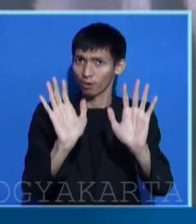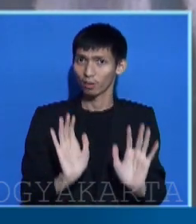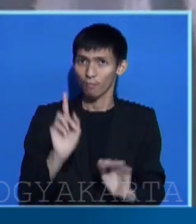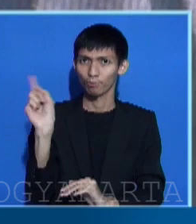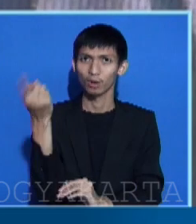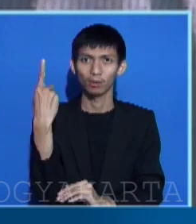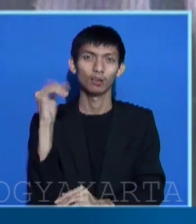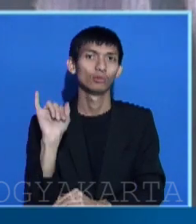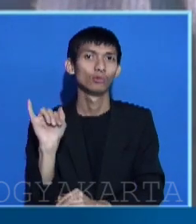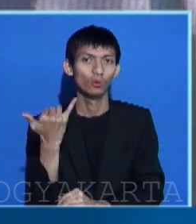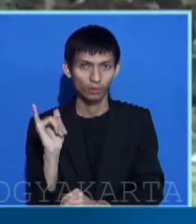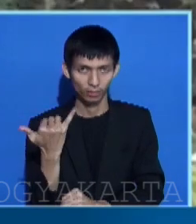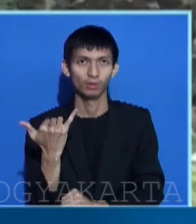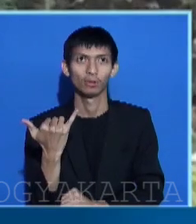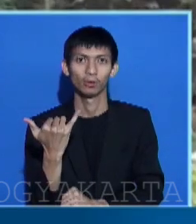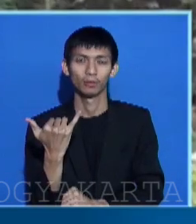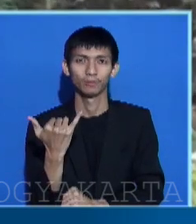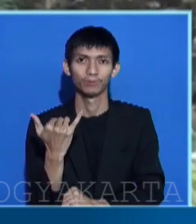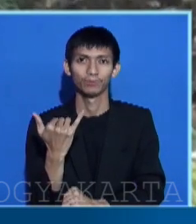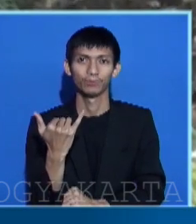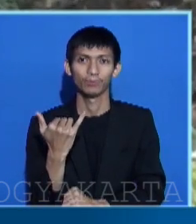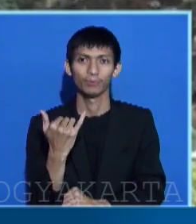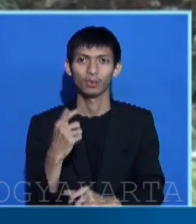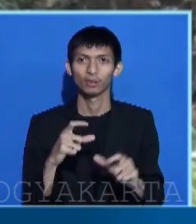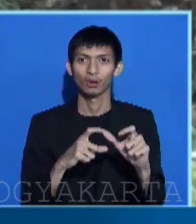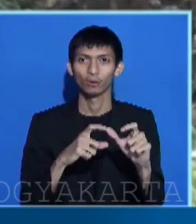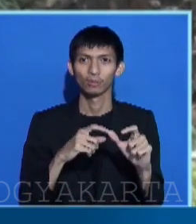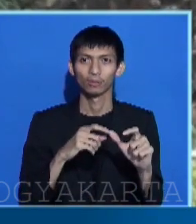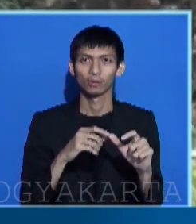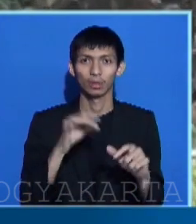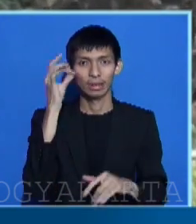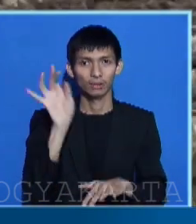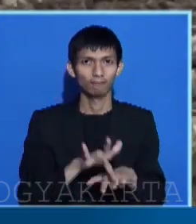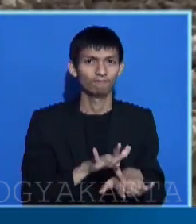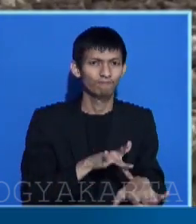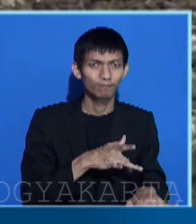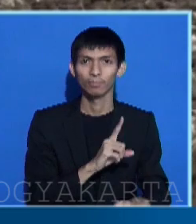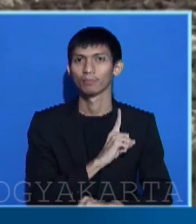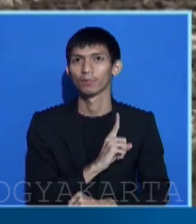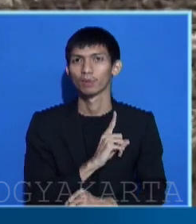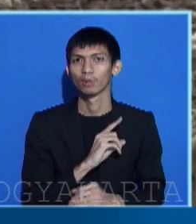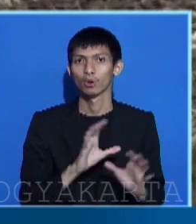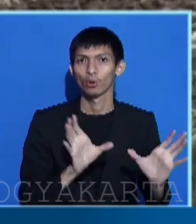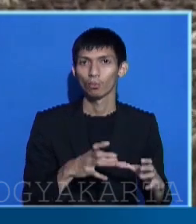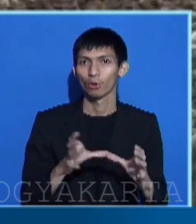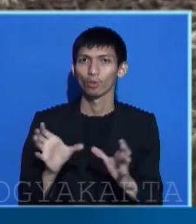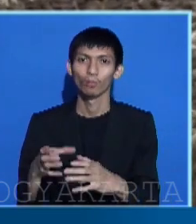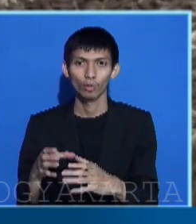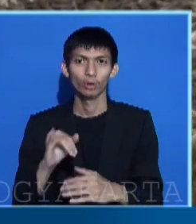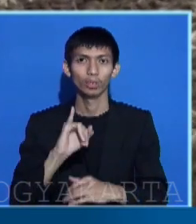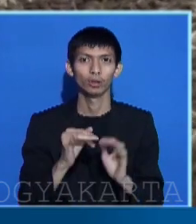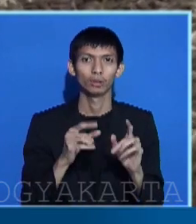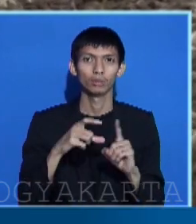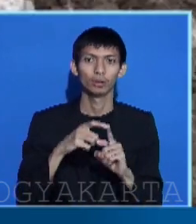Daerah Istimewa Yogyakarta status Desa sangat Tertinggal hingga Desa Mandiri dikategorikan Berdasarkan indeks Desa membangun